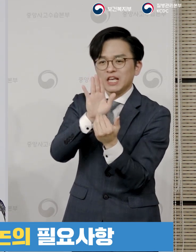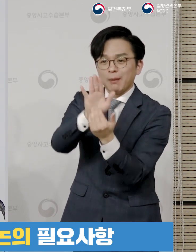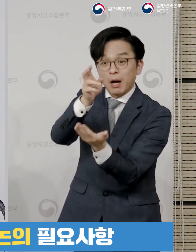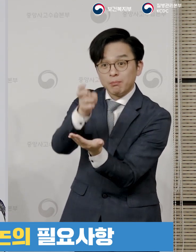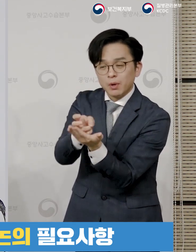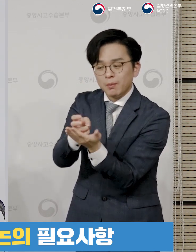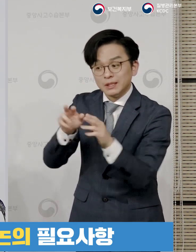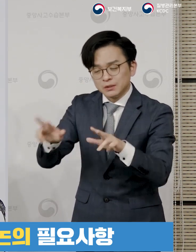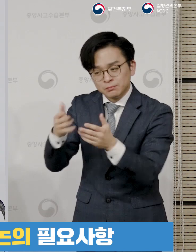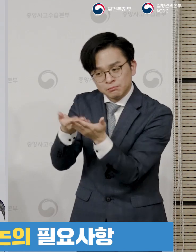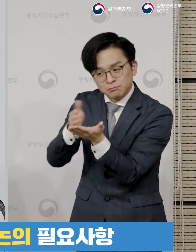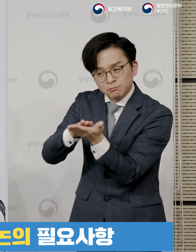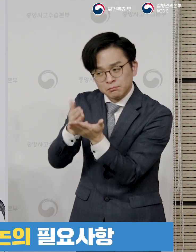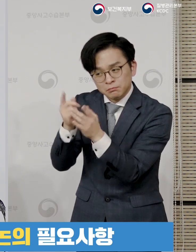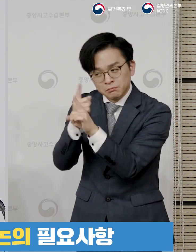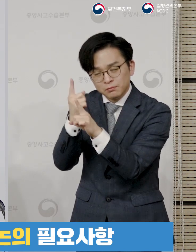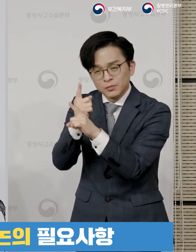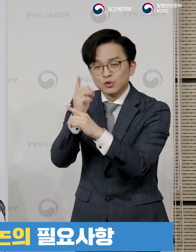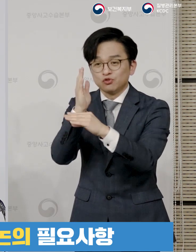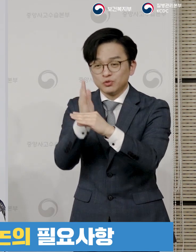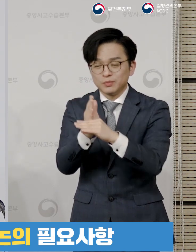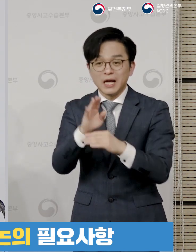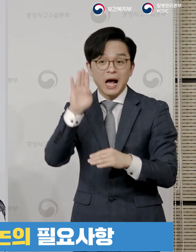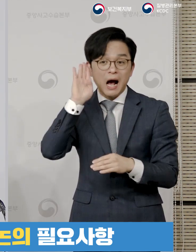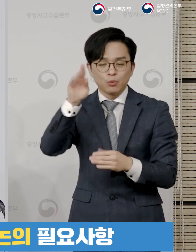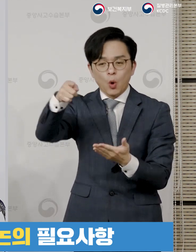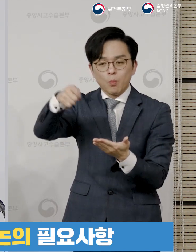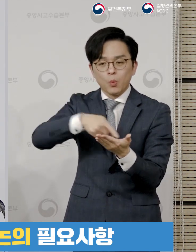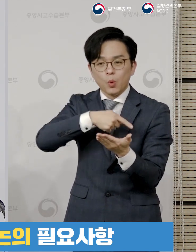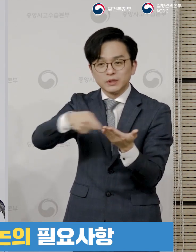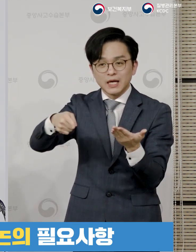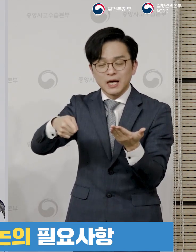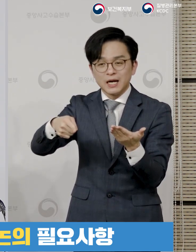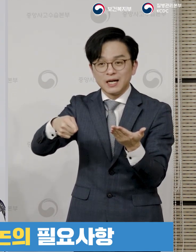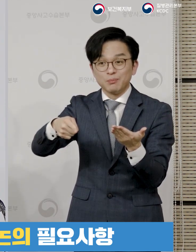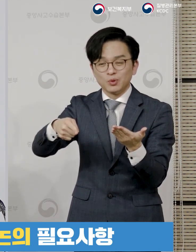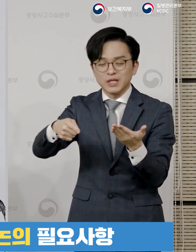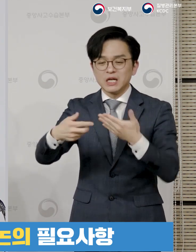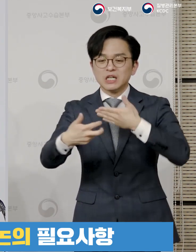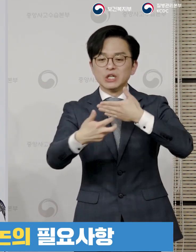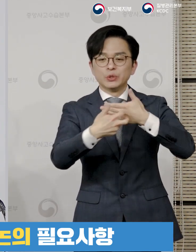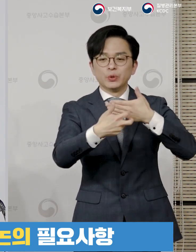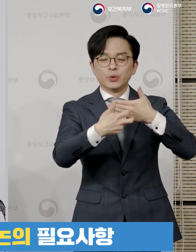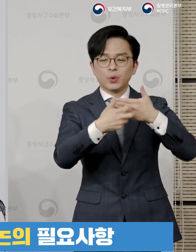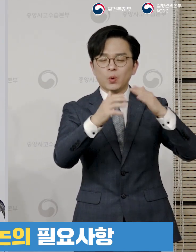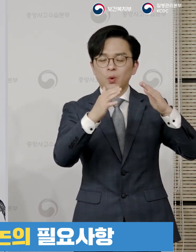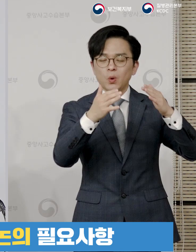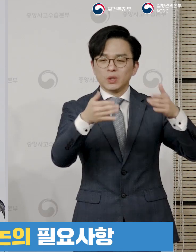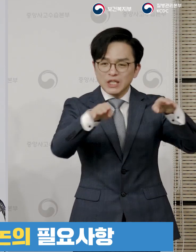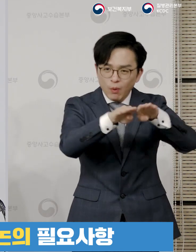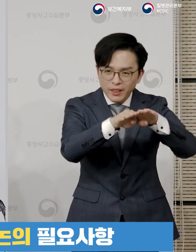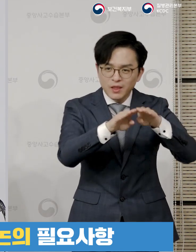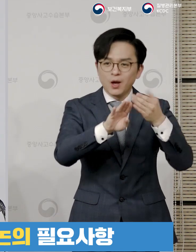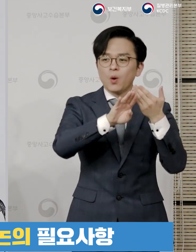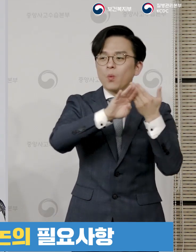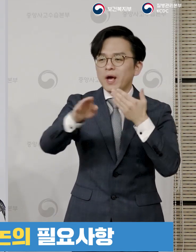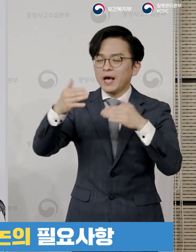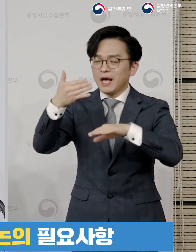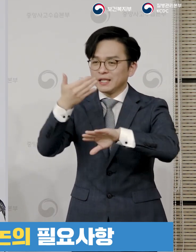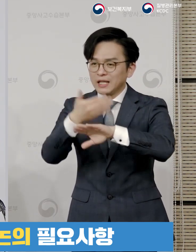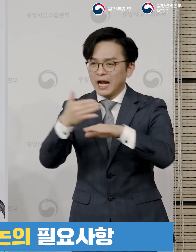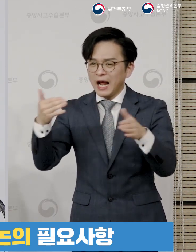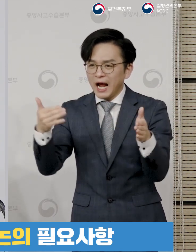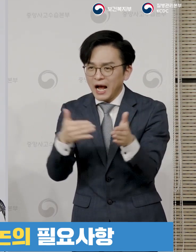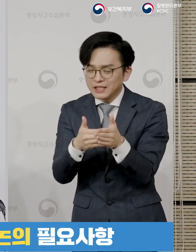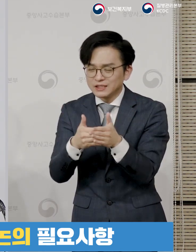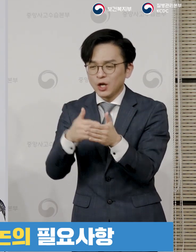개정안에는 이 보상의 범위를 의료기관 이외로까지 넓히는 안이 올라가 있습니다만 국회 논의 결과를